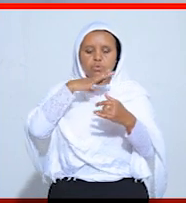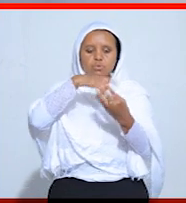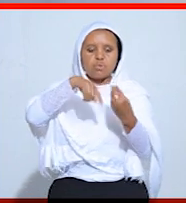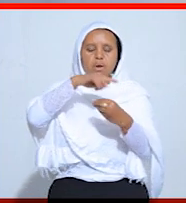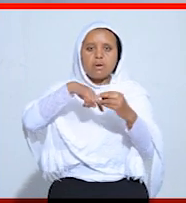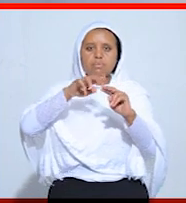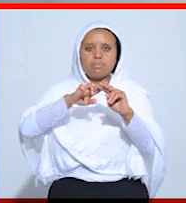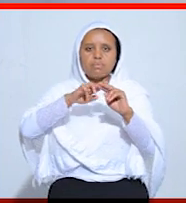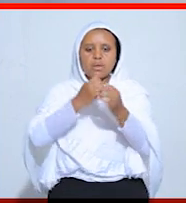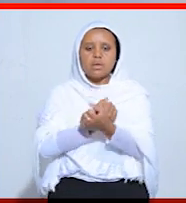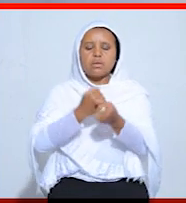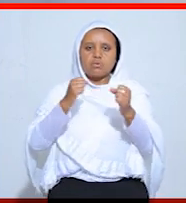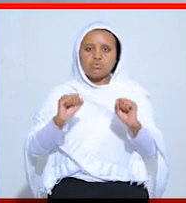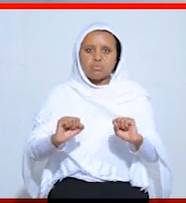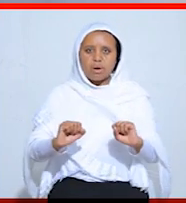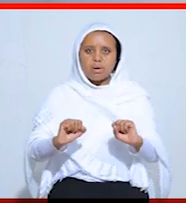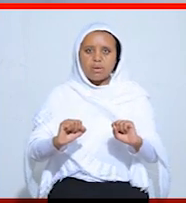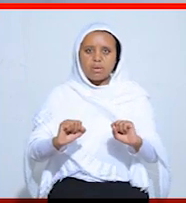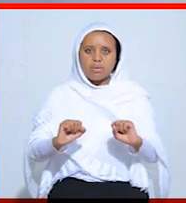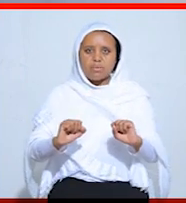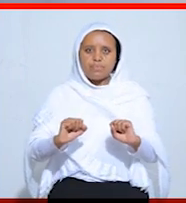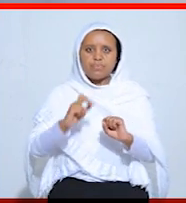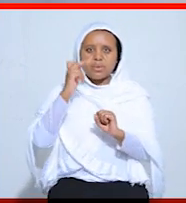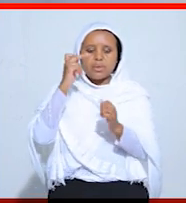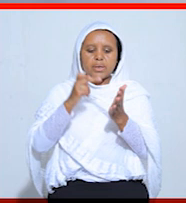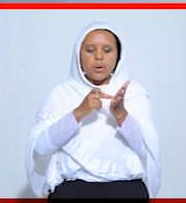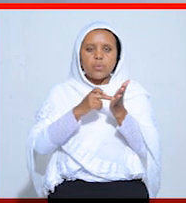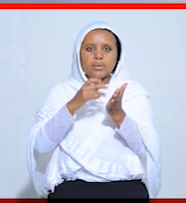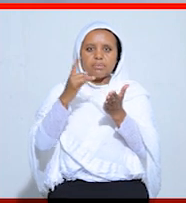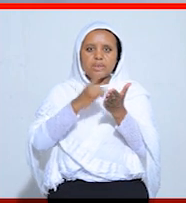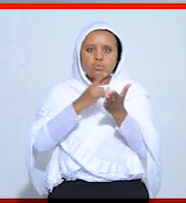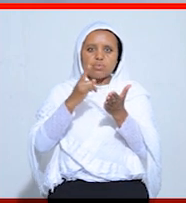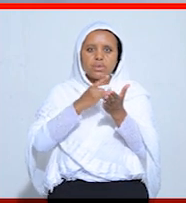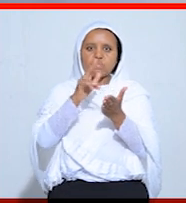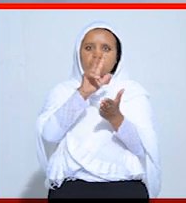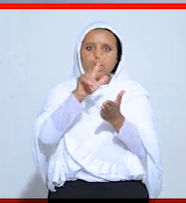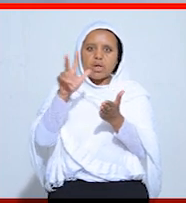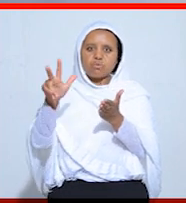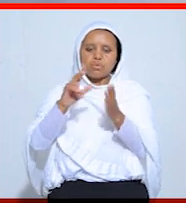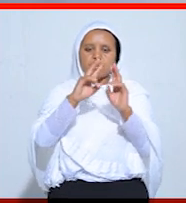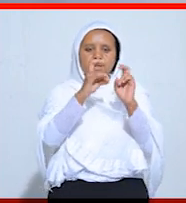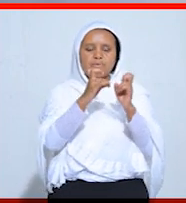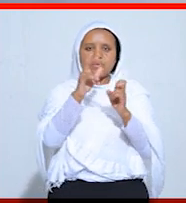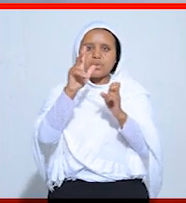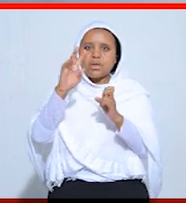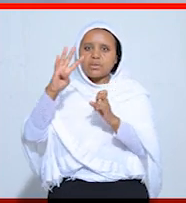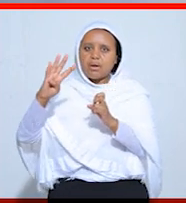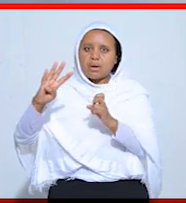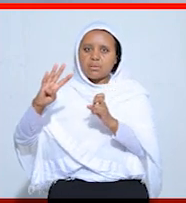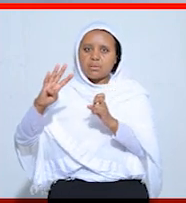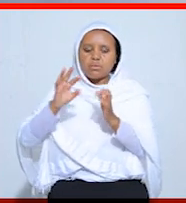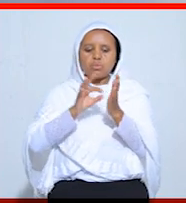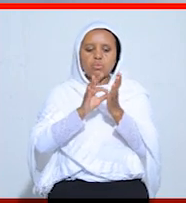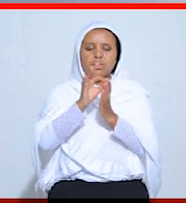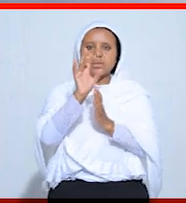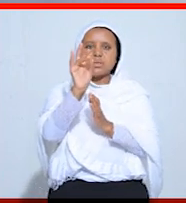ይሰፍራል ያድናቸውማል። የዳዊት መዝሙር 33 በቅንፍ 34